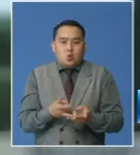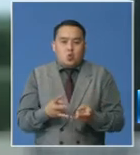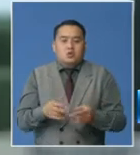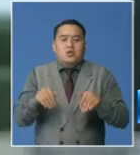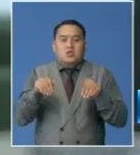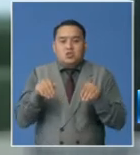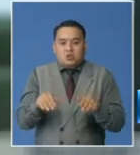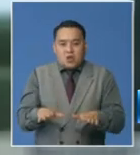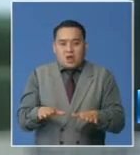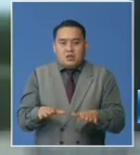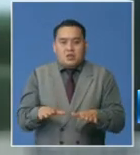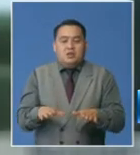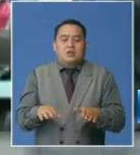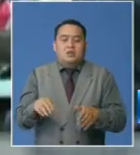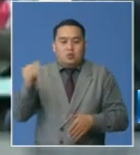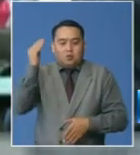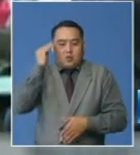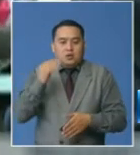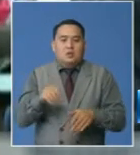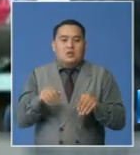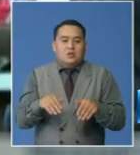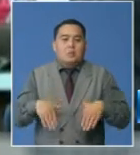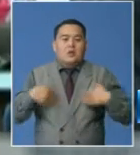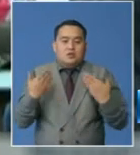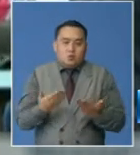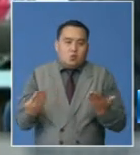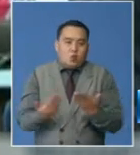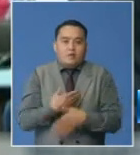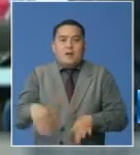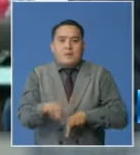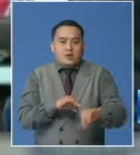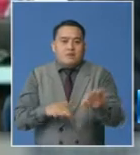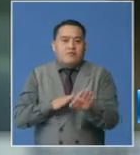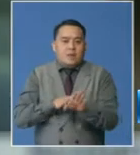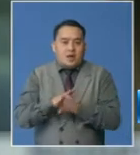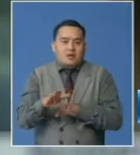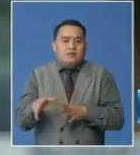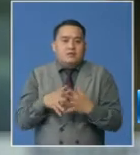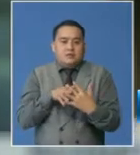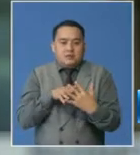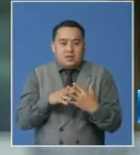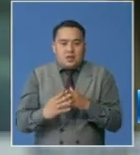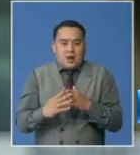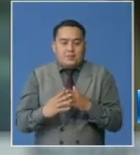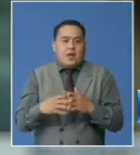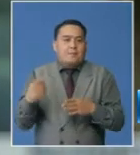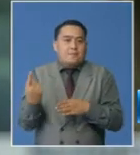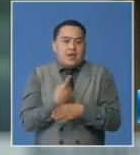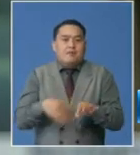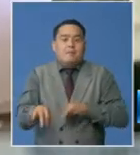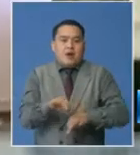комплексном решении, считают участники встречи, и предлагают новые проекты для реализации в сельской местности. Первый